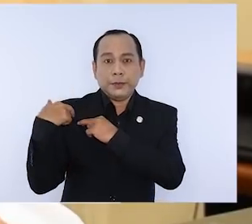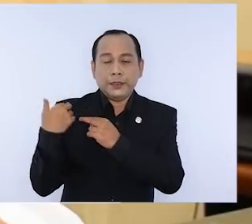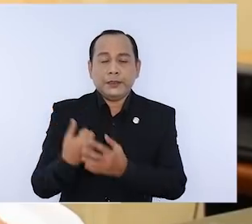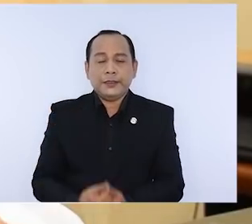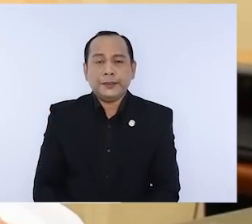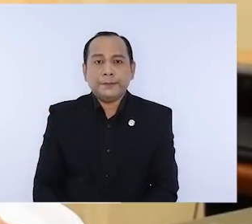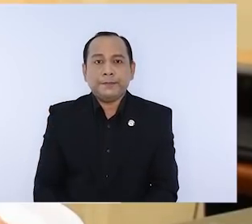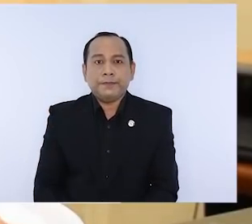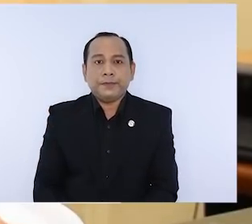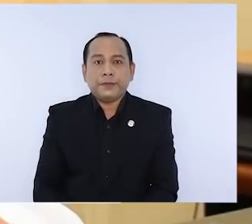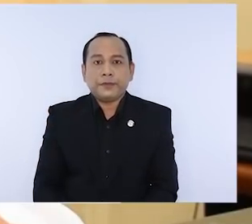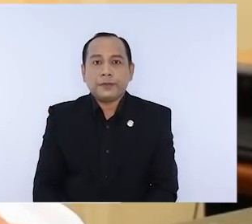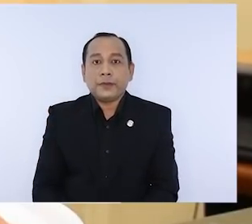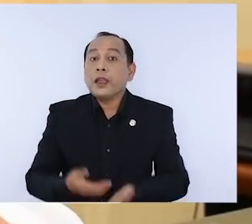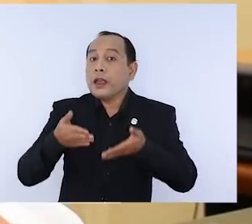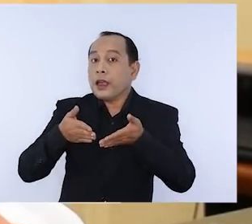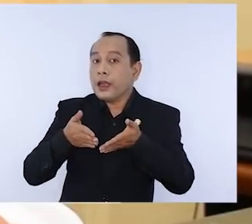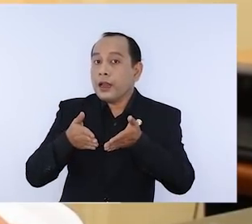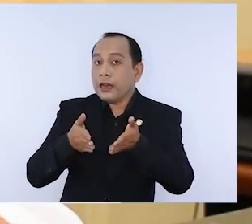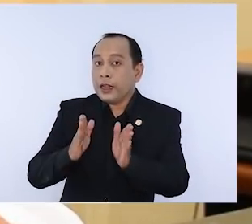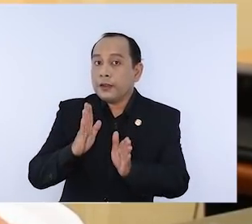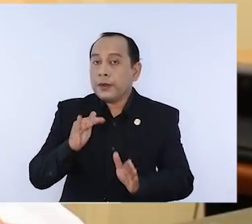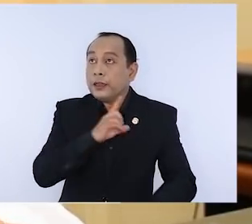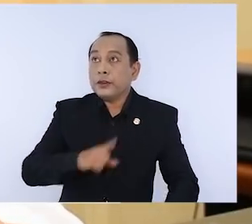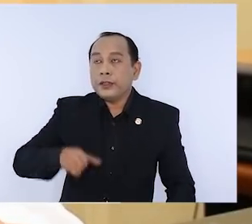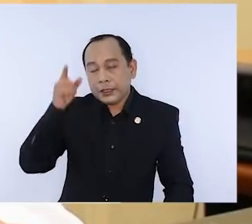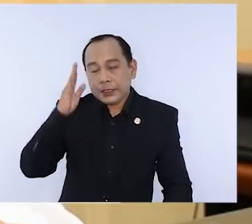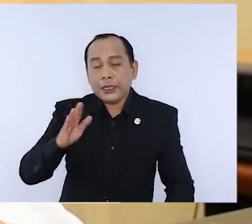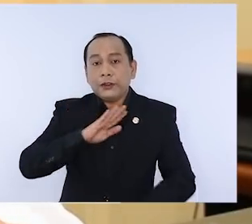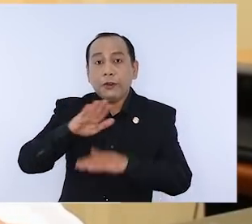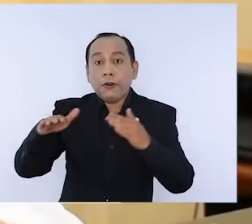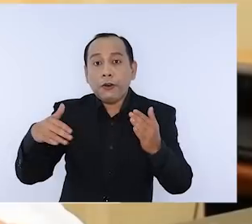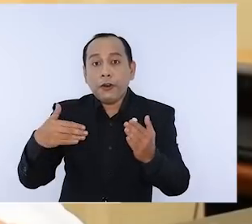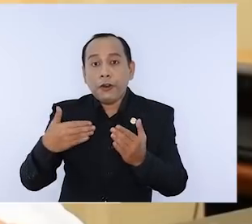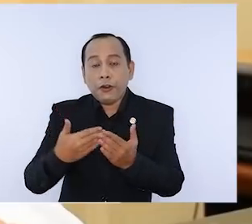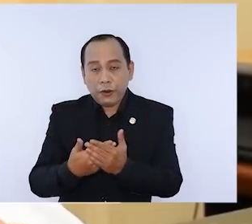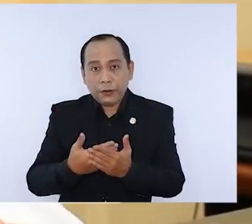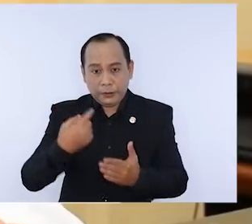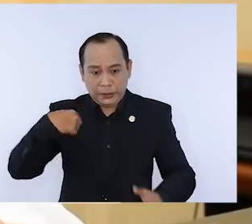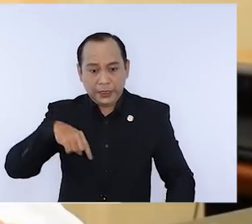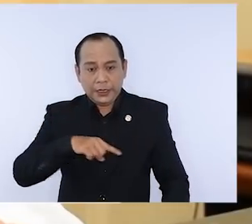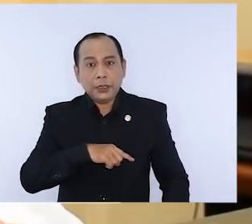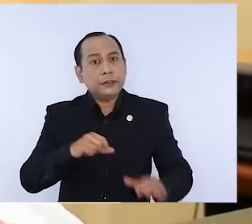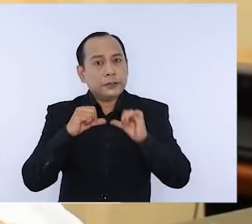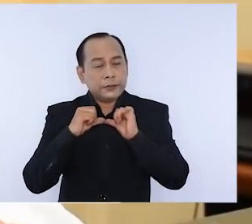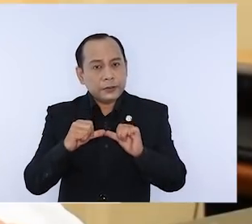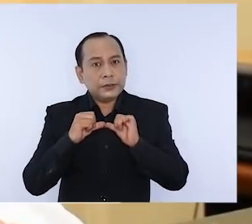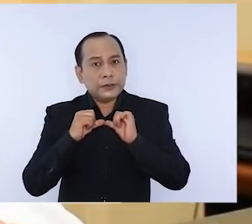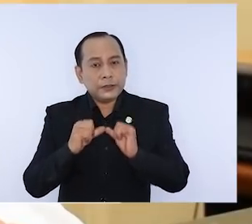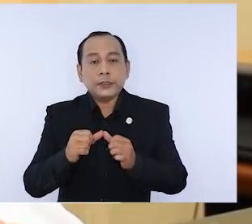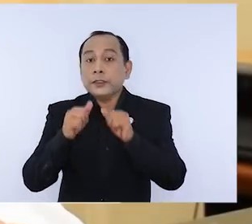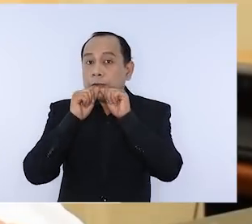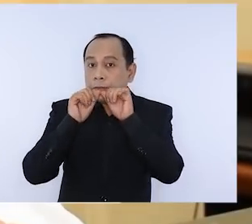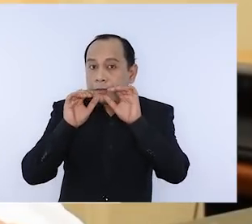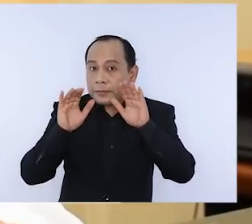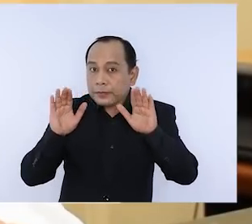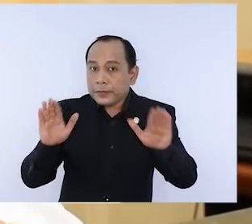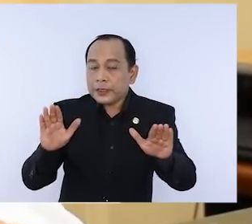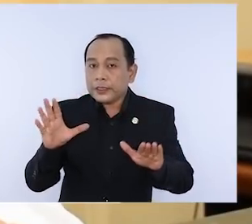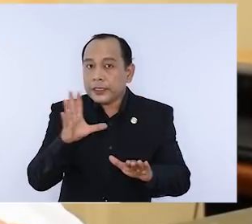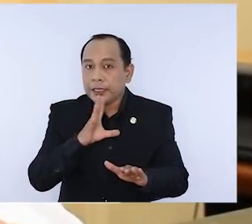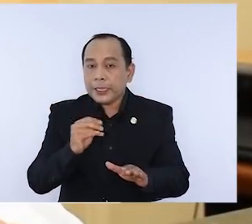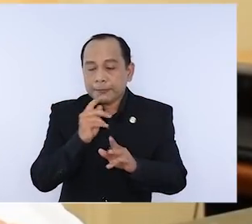pananagutan. Loobin nawa ng Panginoon Diyos na lahat po tayo ay mamalagi sa biyaya